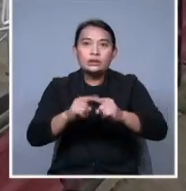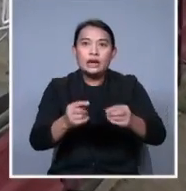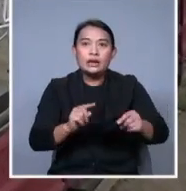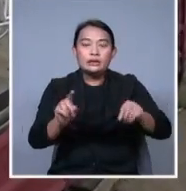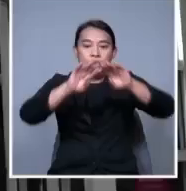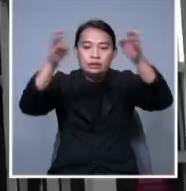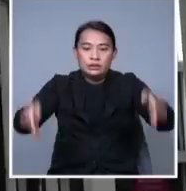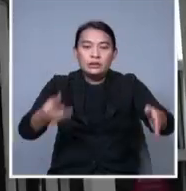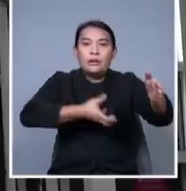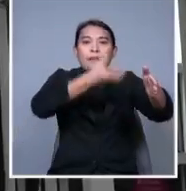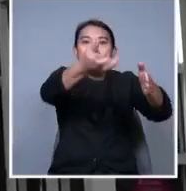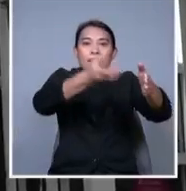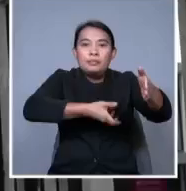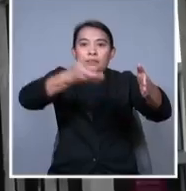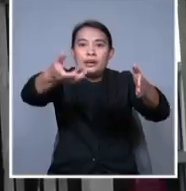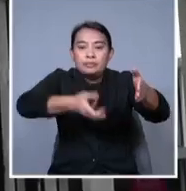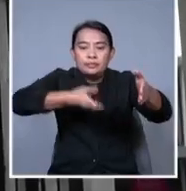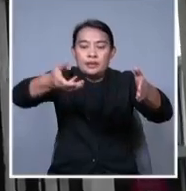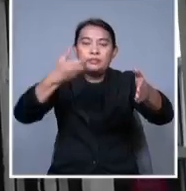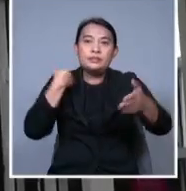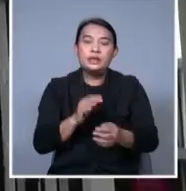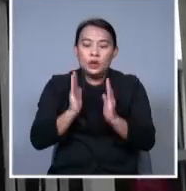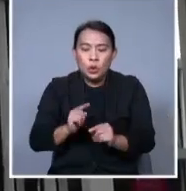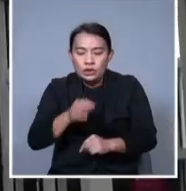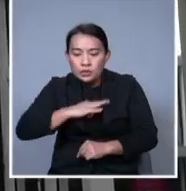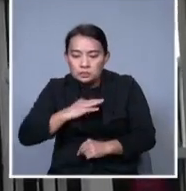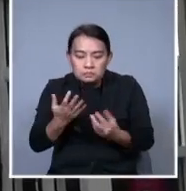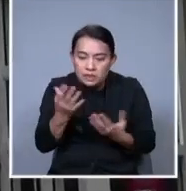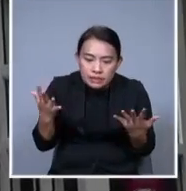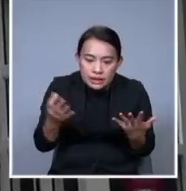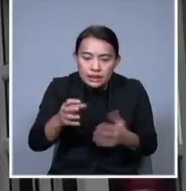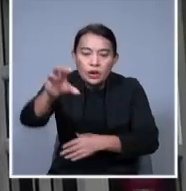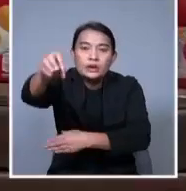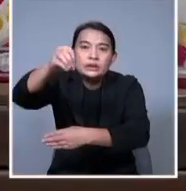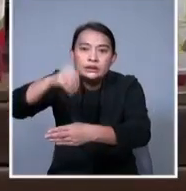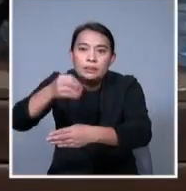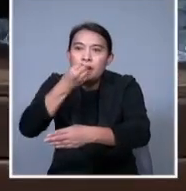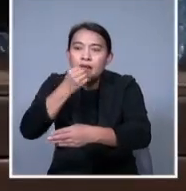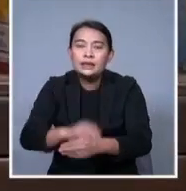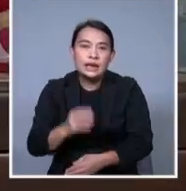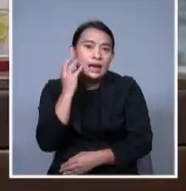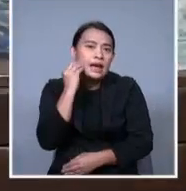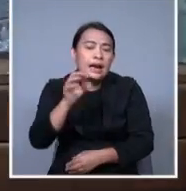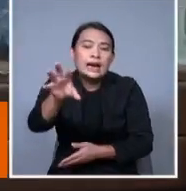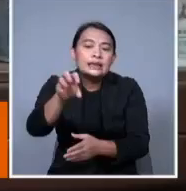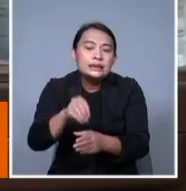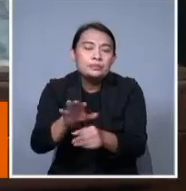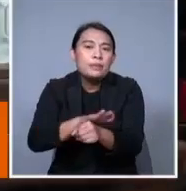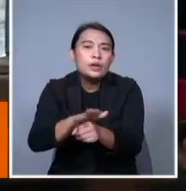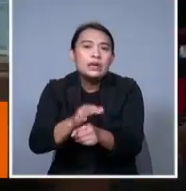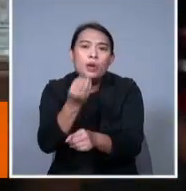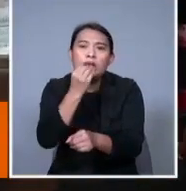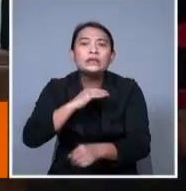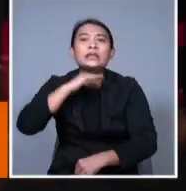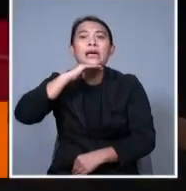ใส่ยังตู้ขณะที่ผู้ที่เดือดร้อนก็ทยอยแวะมาหยิบไปกินหลายคนก็น่ารักคือหยิบไปพอประมาณนะพออิ่มแ